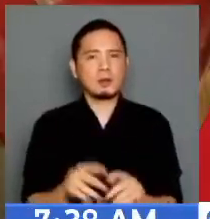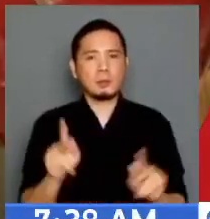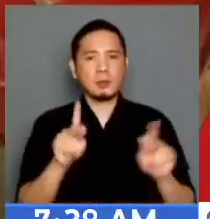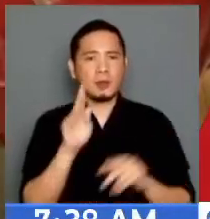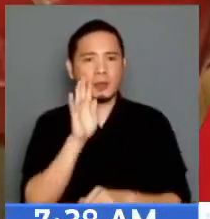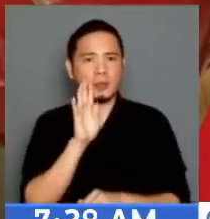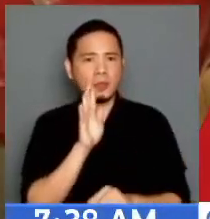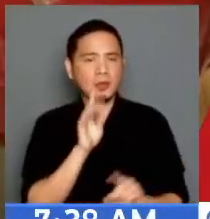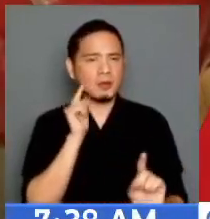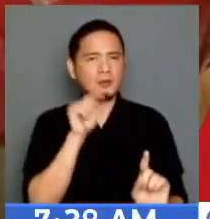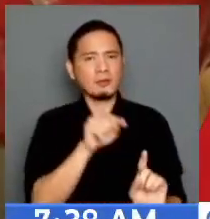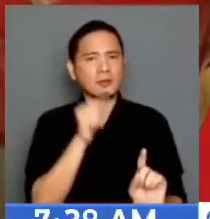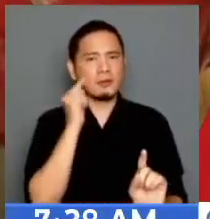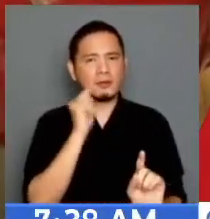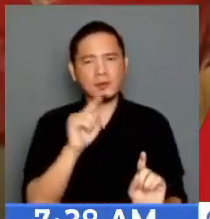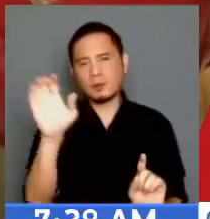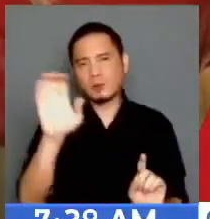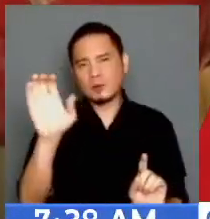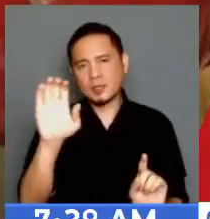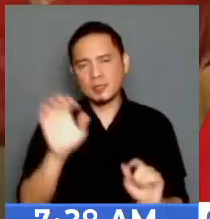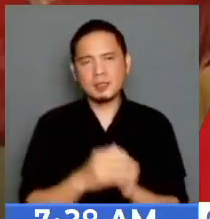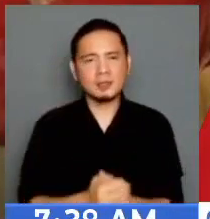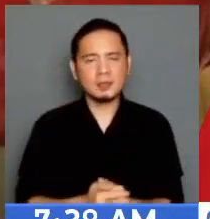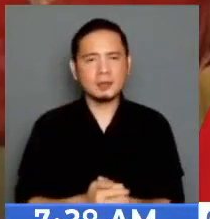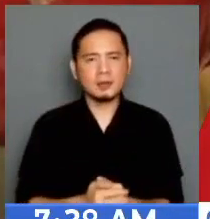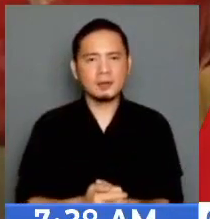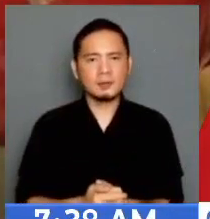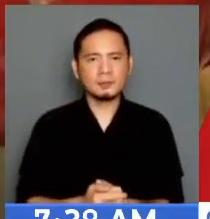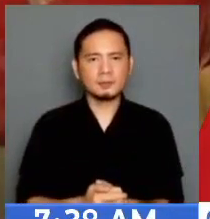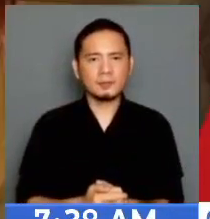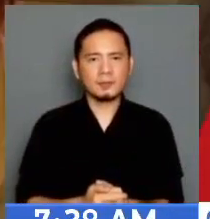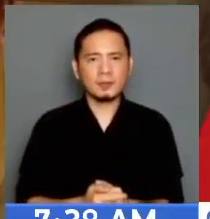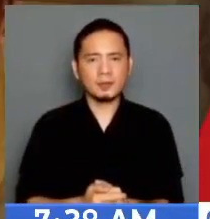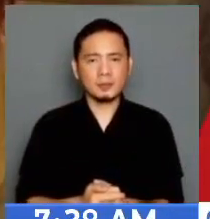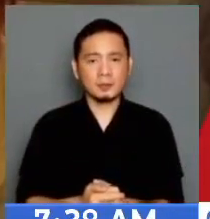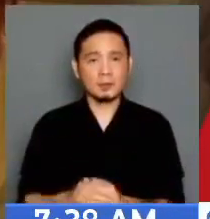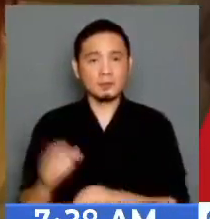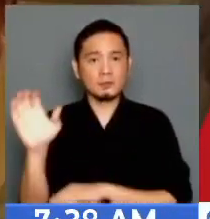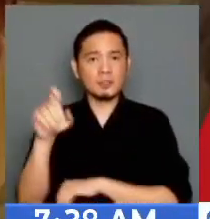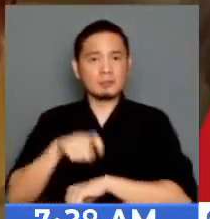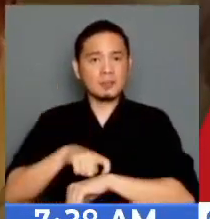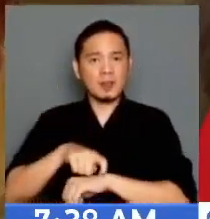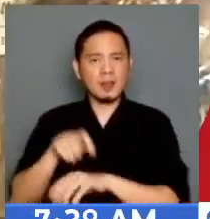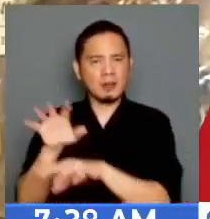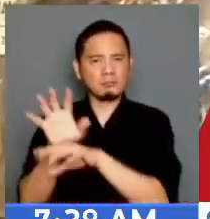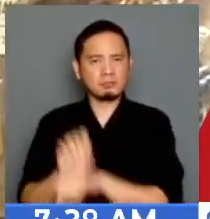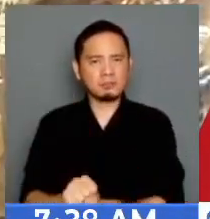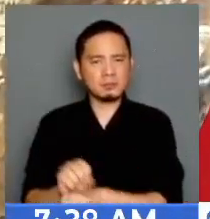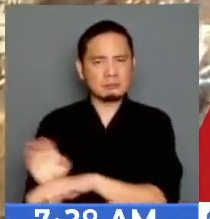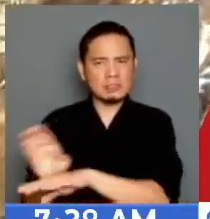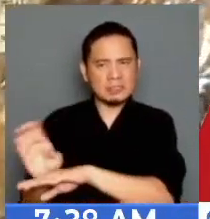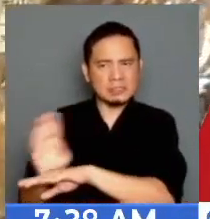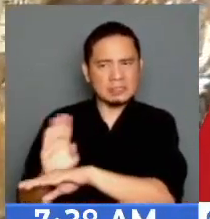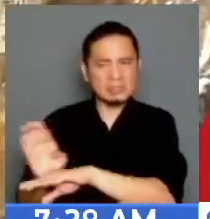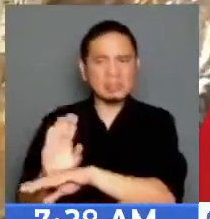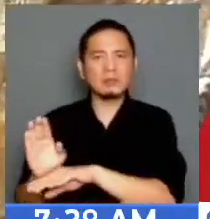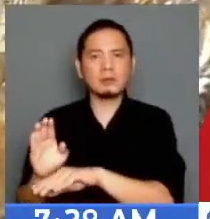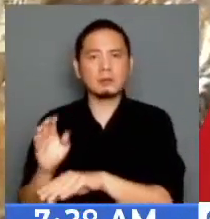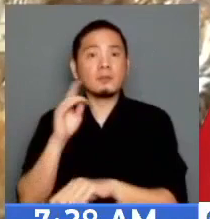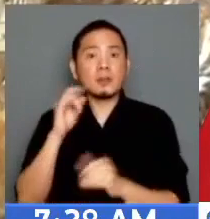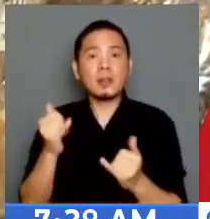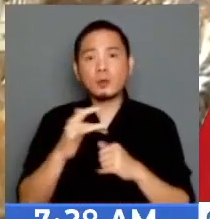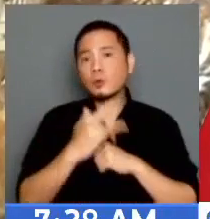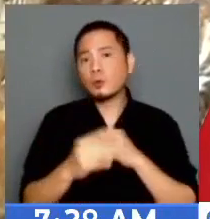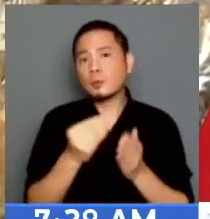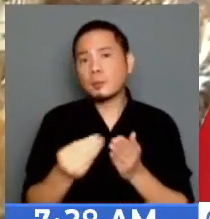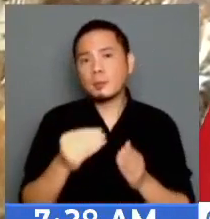para makabawas sa iisipin ngayong Christmas rush, isang tip, pwede nang bilhin ang hamon at i-freezer na lang muna. Sa stall na ito sa